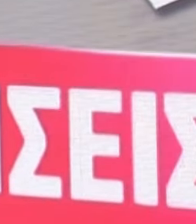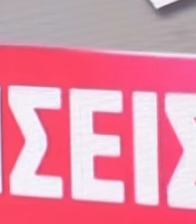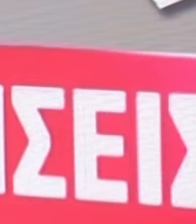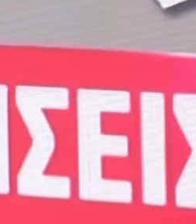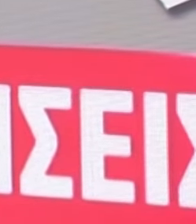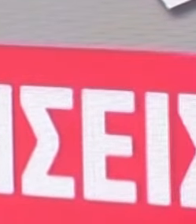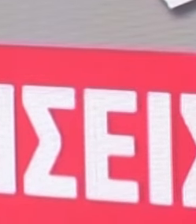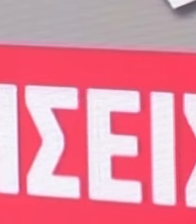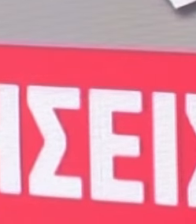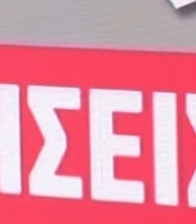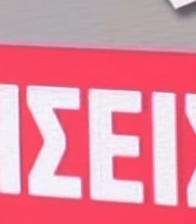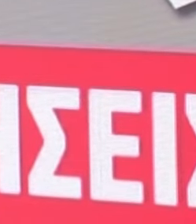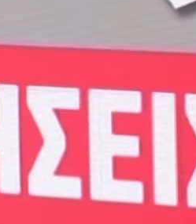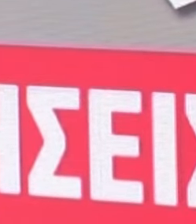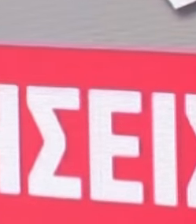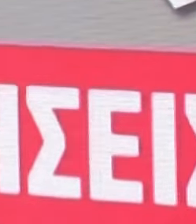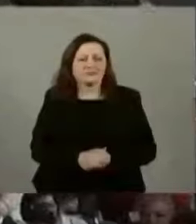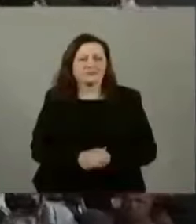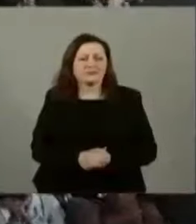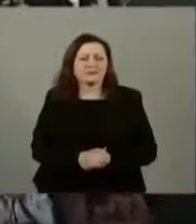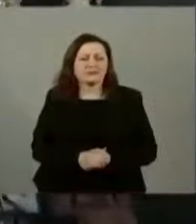μέσω αποδοκιμασιών.